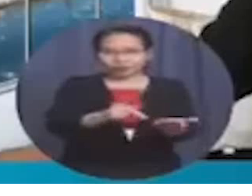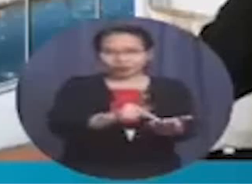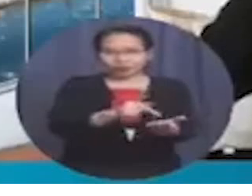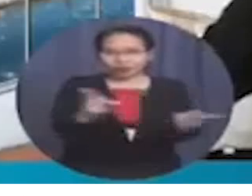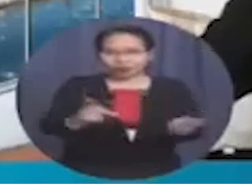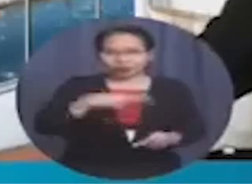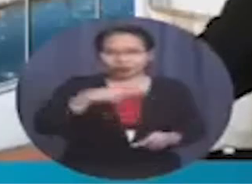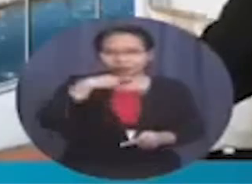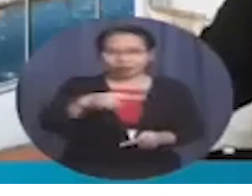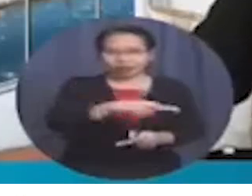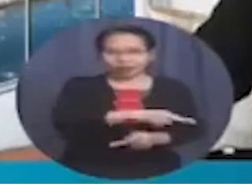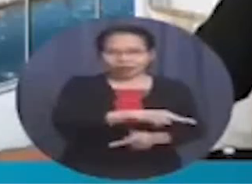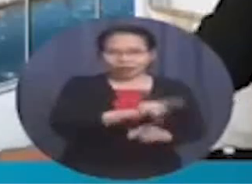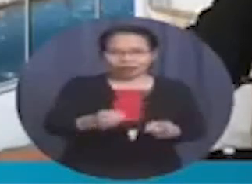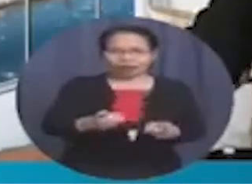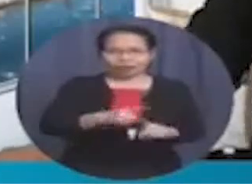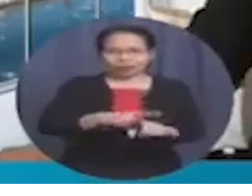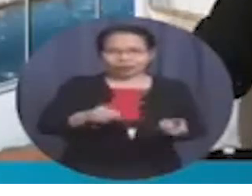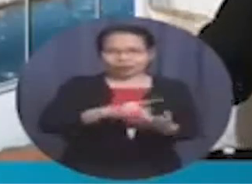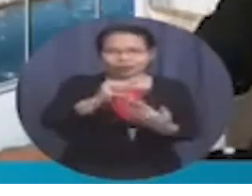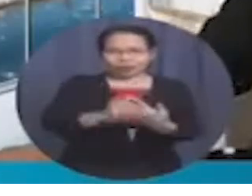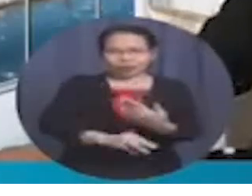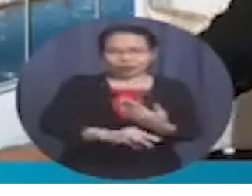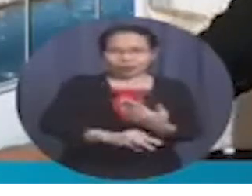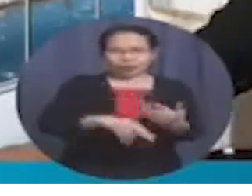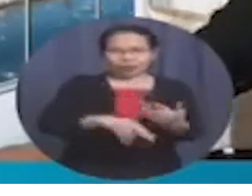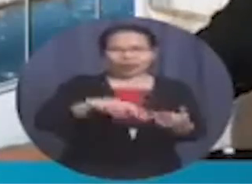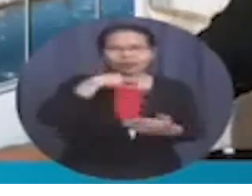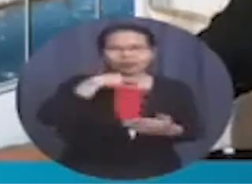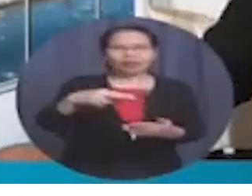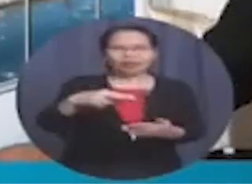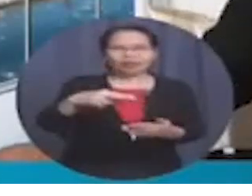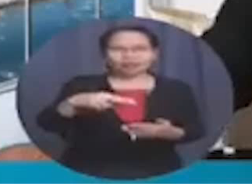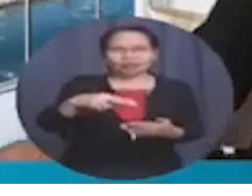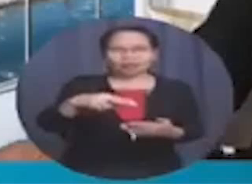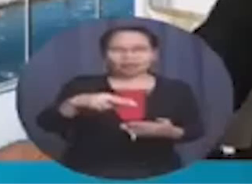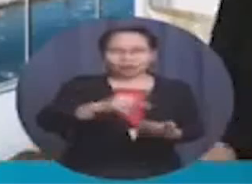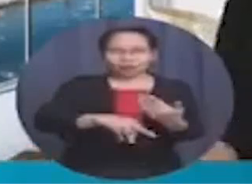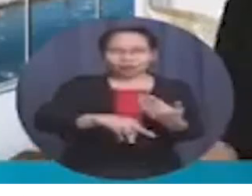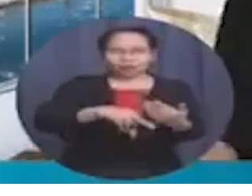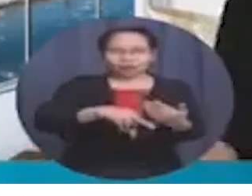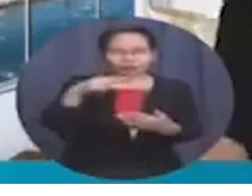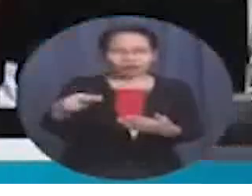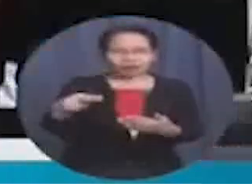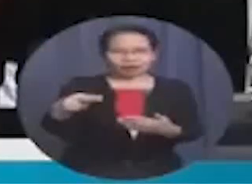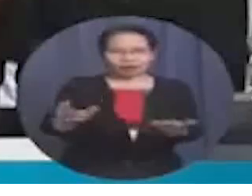masasagot lahat eh. Pero itong programang ito, hindi ito ano, hindi ito lukuhan. At tinan